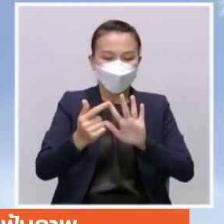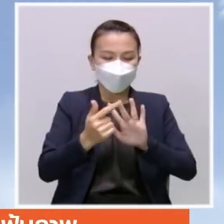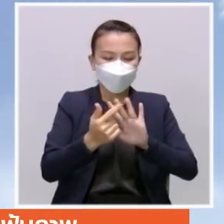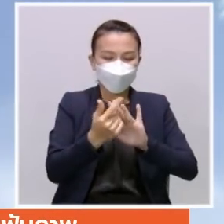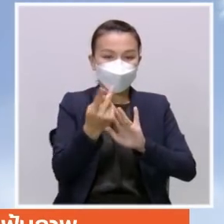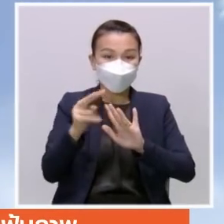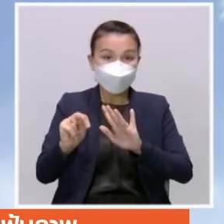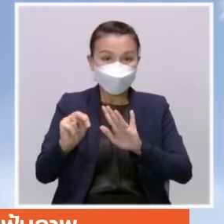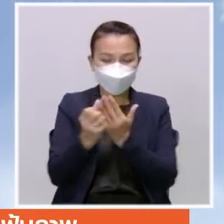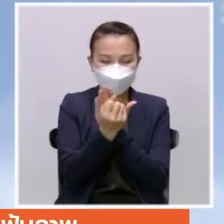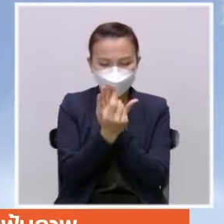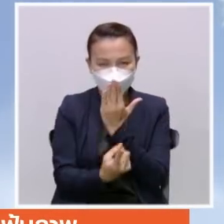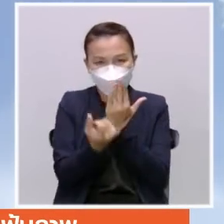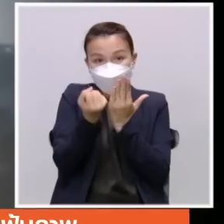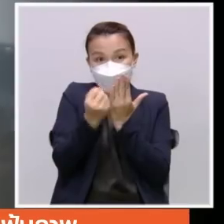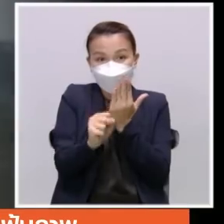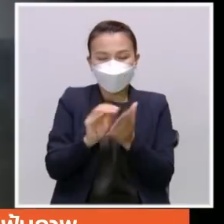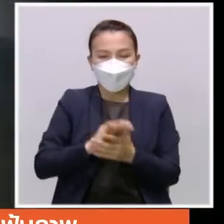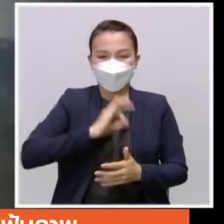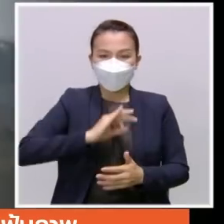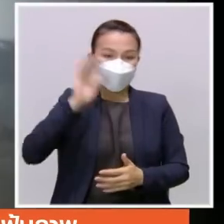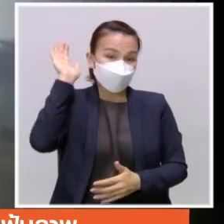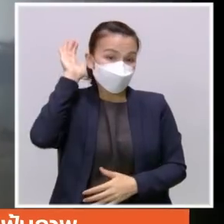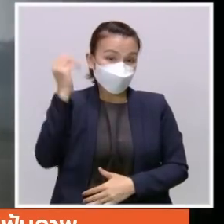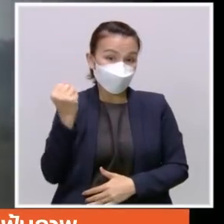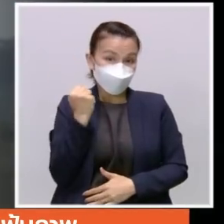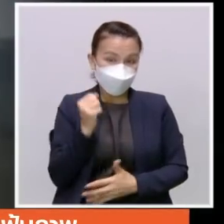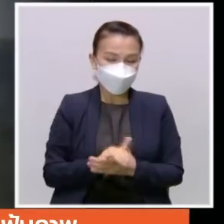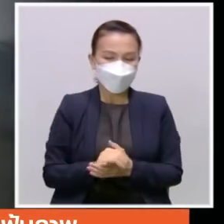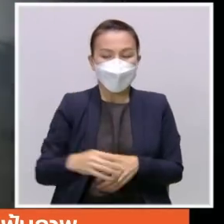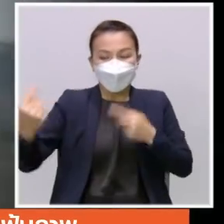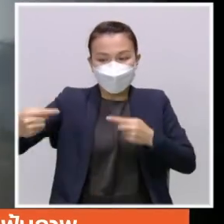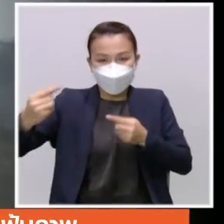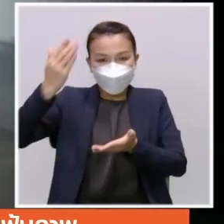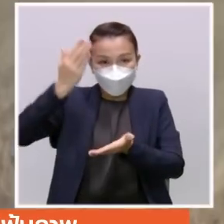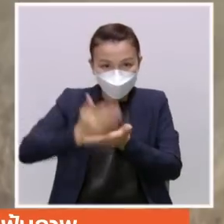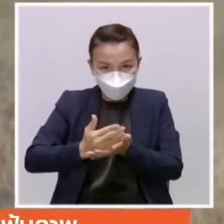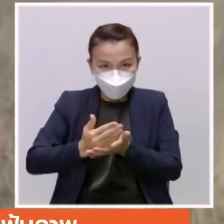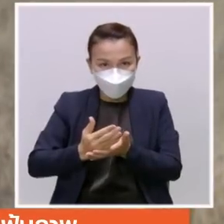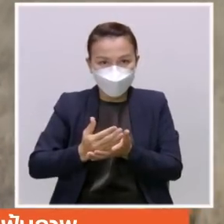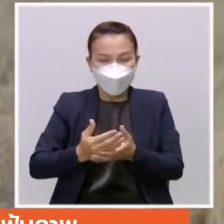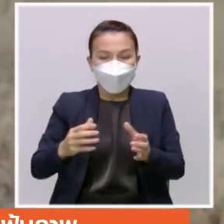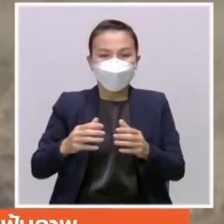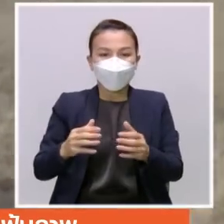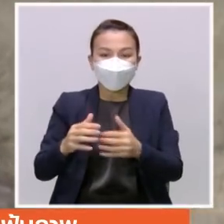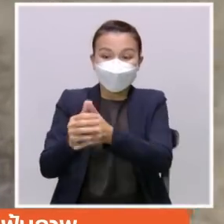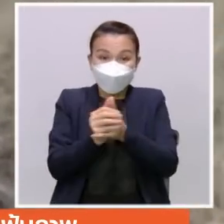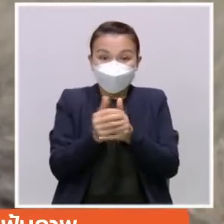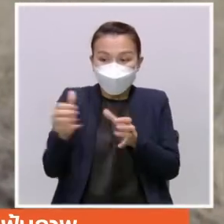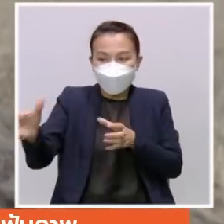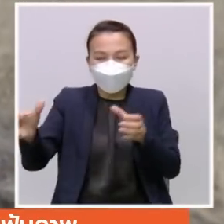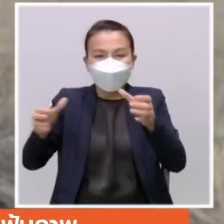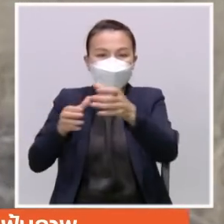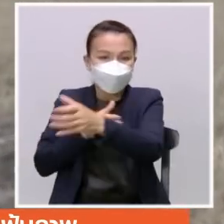นนี้เริ่มต้นด้วย3ขั้นตอนการสร้างความมั่นใจได้แก่การหยุดยิงการแลกเปลี่ยนนักโทษ และการเปิดจุดผ่านแดนส